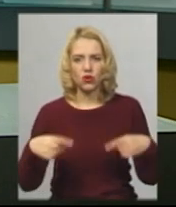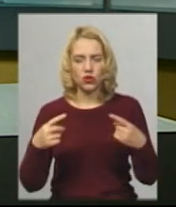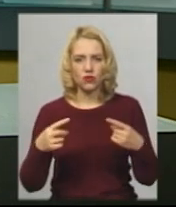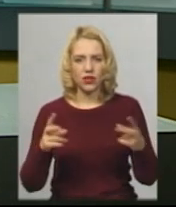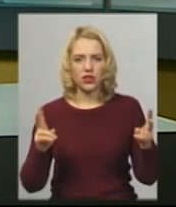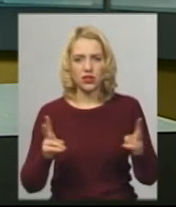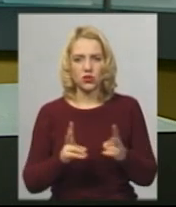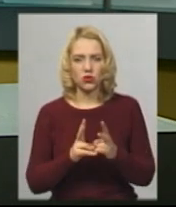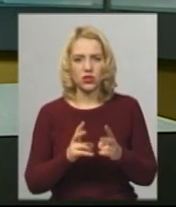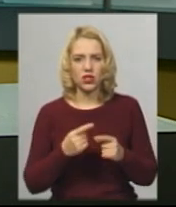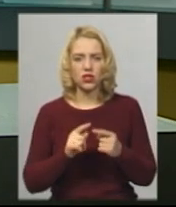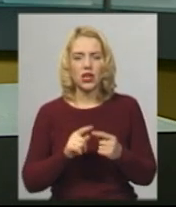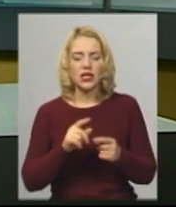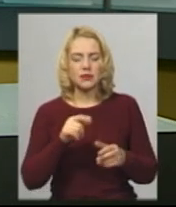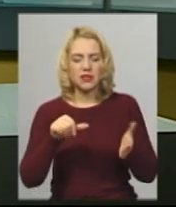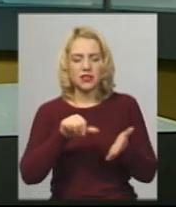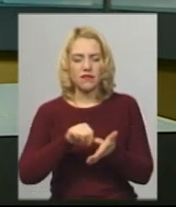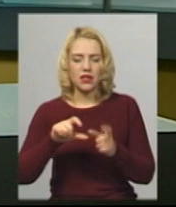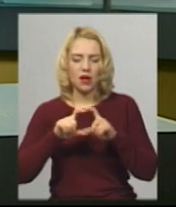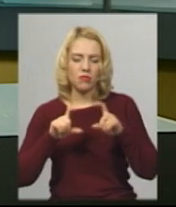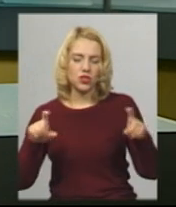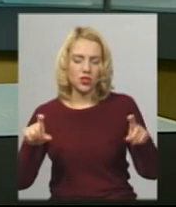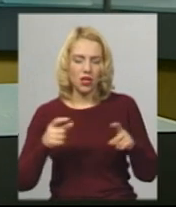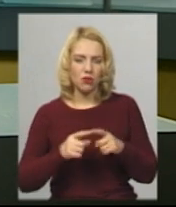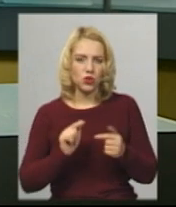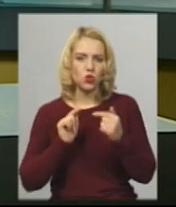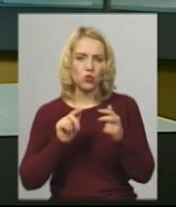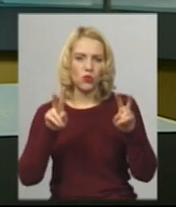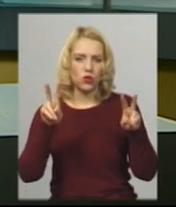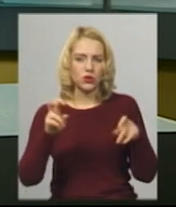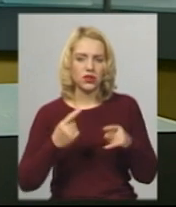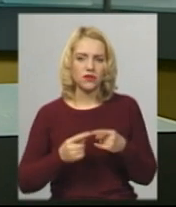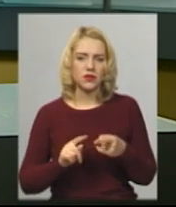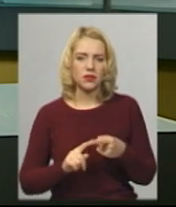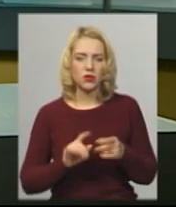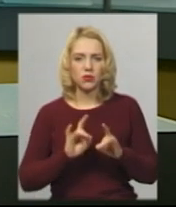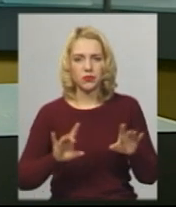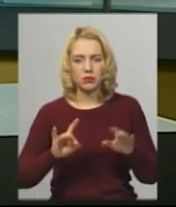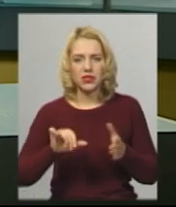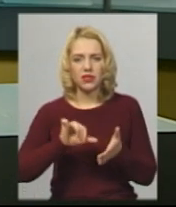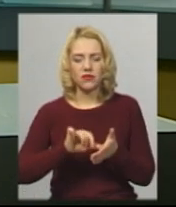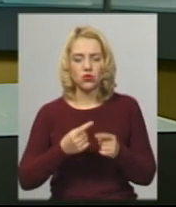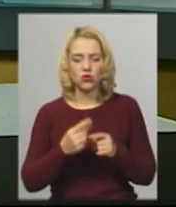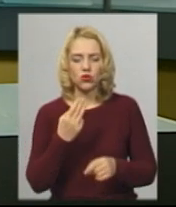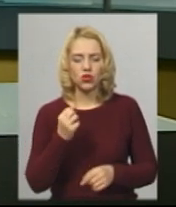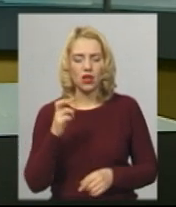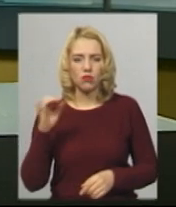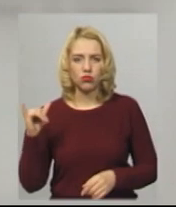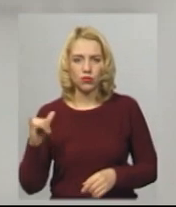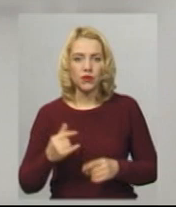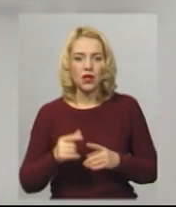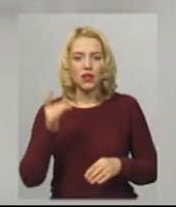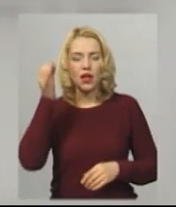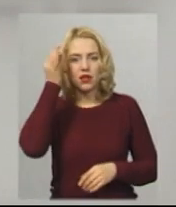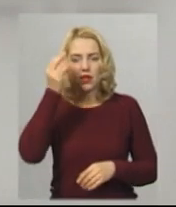та недопущення капітуляції Хмельницької області у форматі круглого столу. Про це повідомив представник вказаного штабу Єгор Денісов.